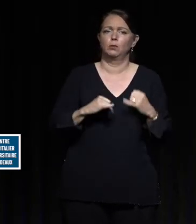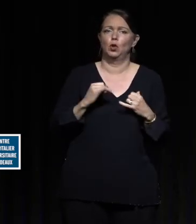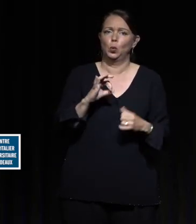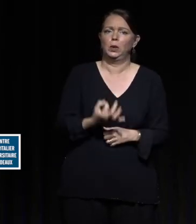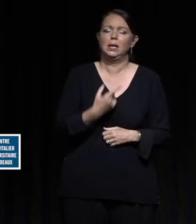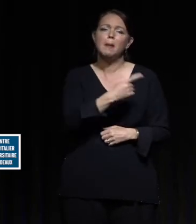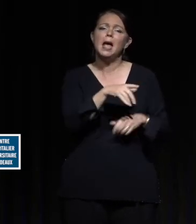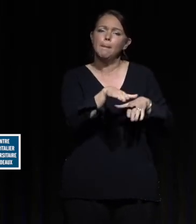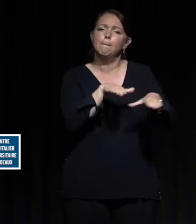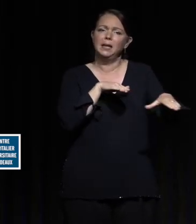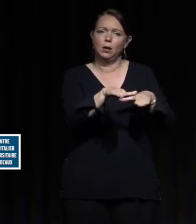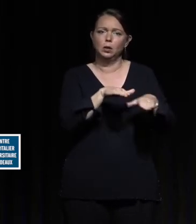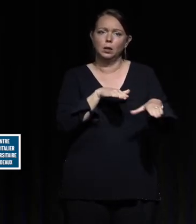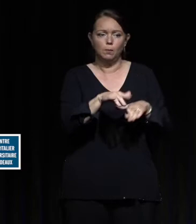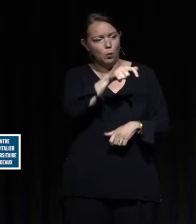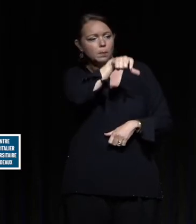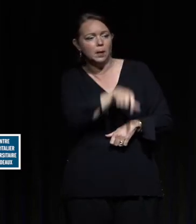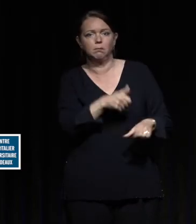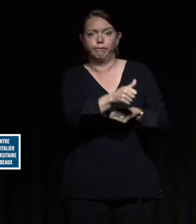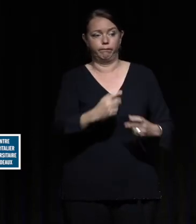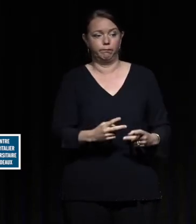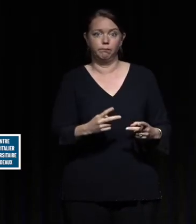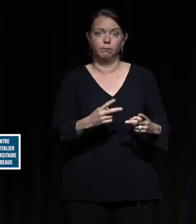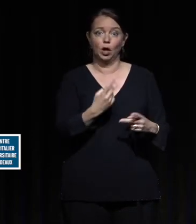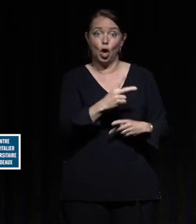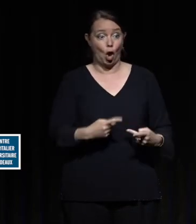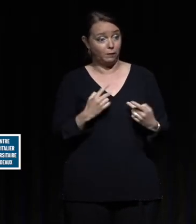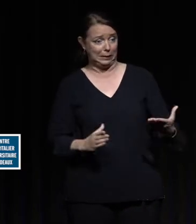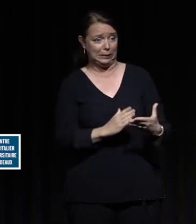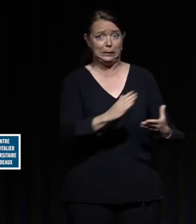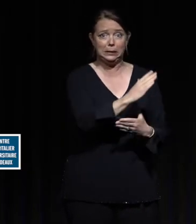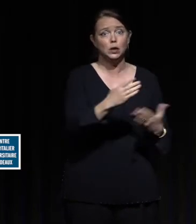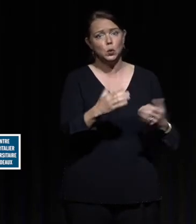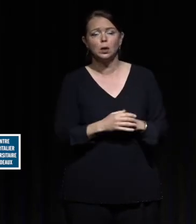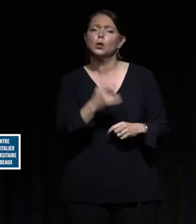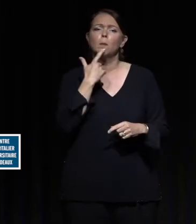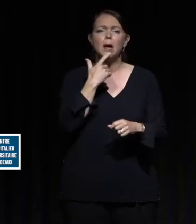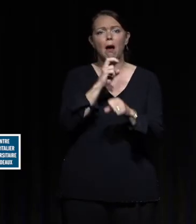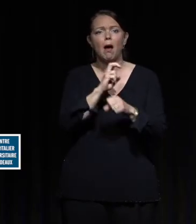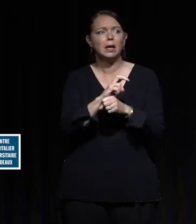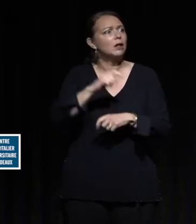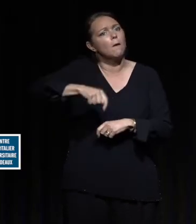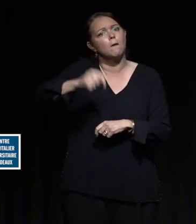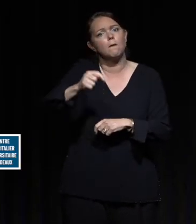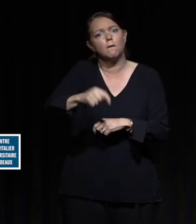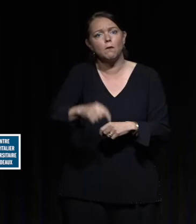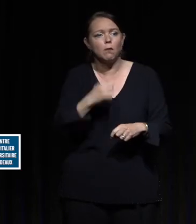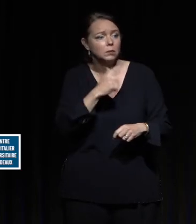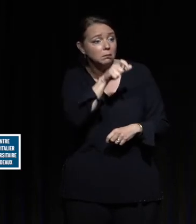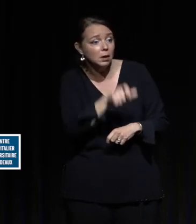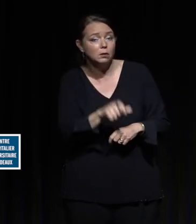méthode qui impacte la vie des patientes. Et donc, il ne faut pas non plus proposer cette préservation de la fertilité à toute femme qui aurait un